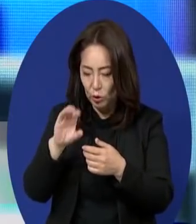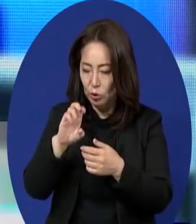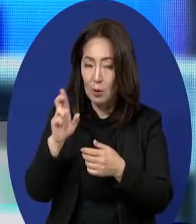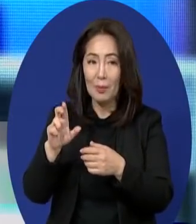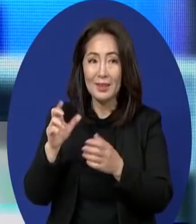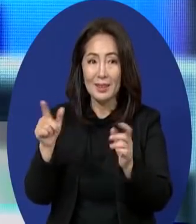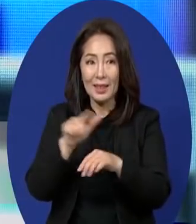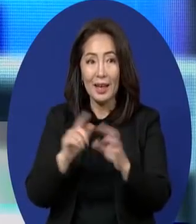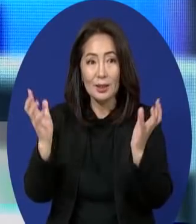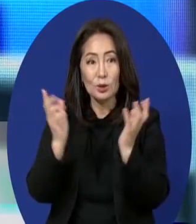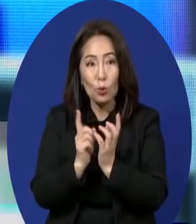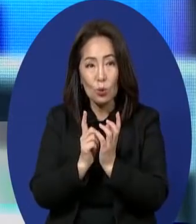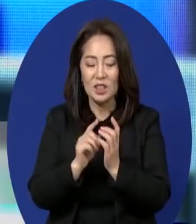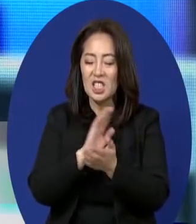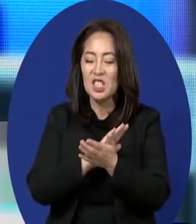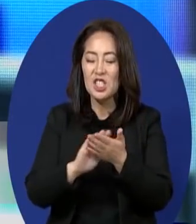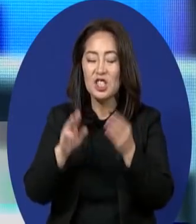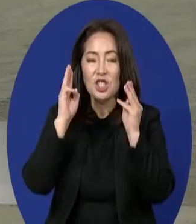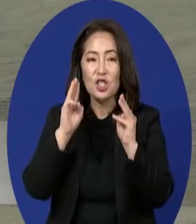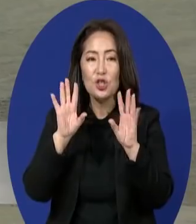талбайд шинэ шийдлээн танилцууллаа.